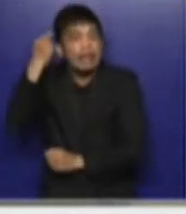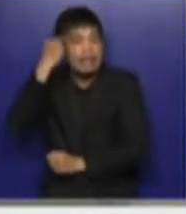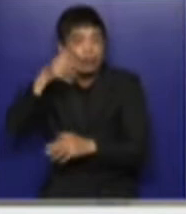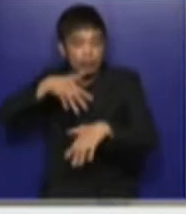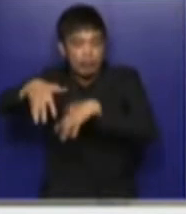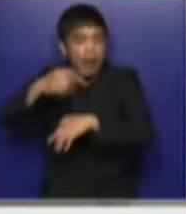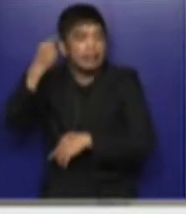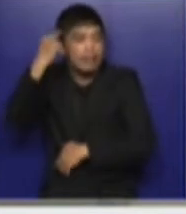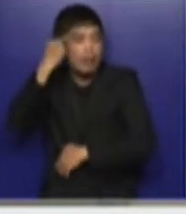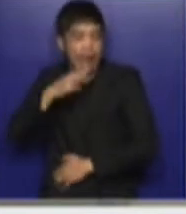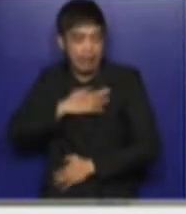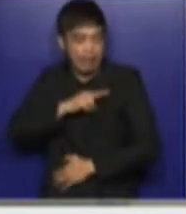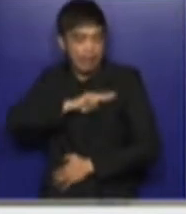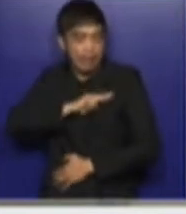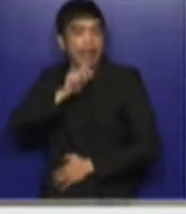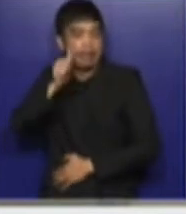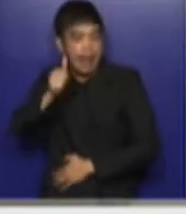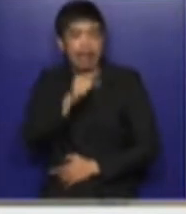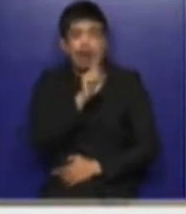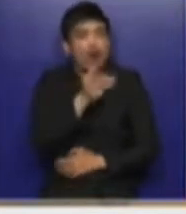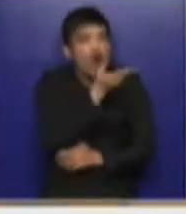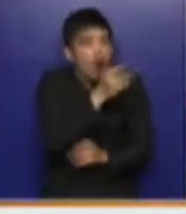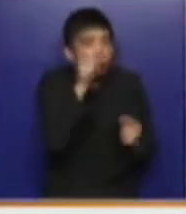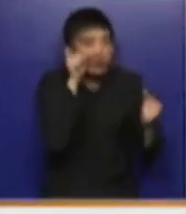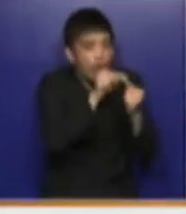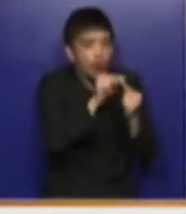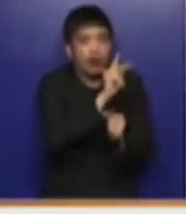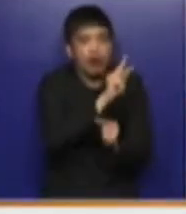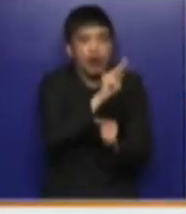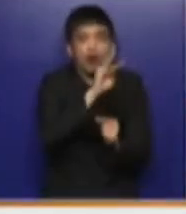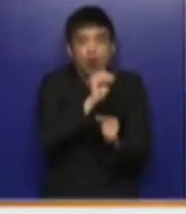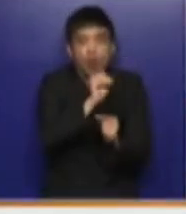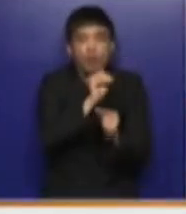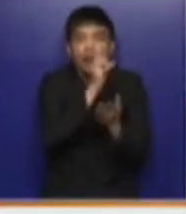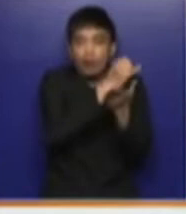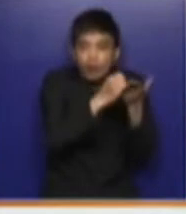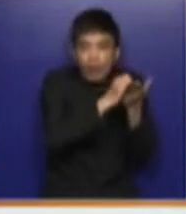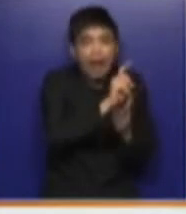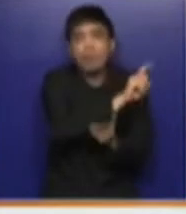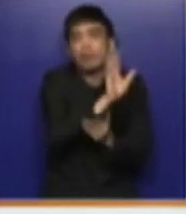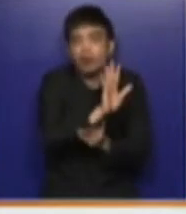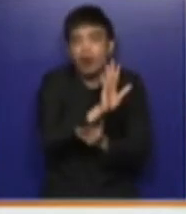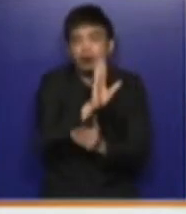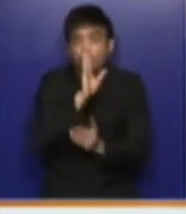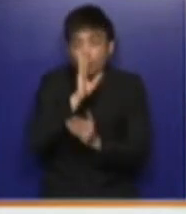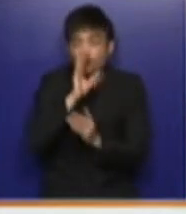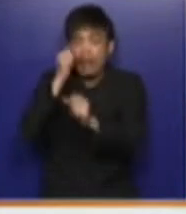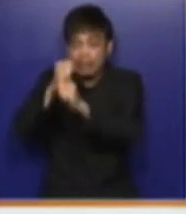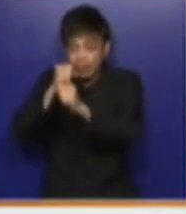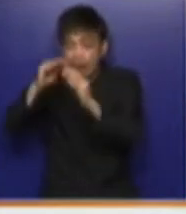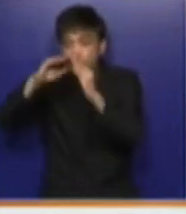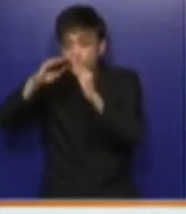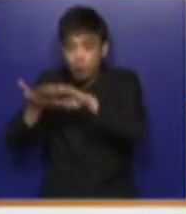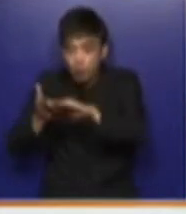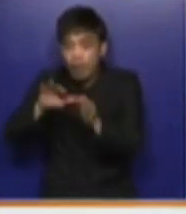ได้ผ่านสำนักช่าง10หมู่ของกรมศิลปากรนะคะและเมื่อโบราณสถานถูกทำลายไปแล้วกรมศิลป์ถึงเข้ามาซ่อมแซมและเตรียมขึ้นทะเบีย